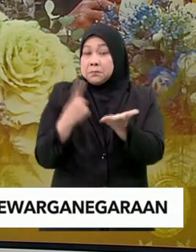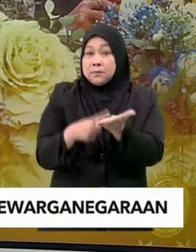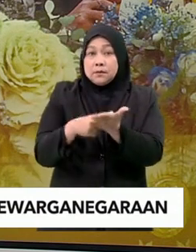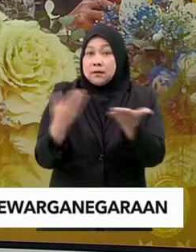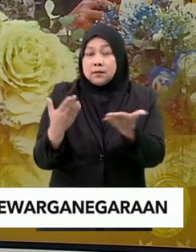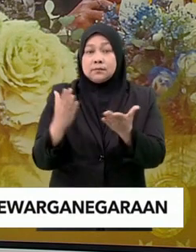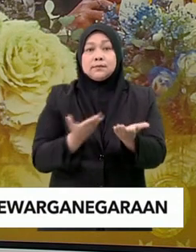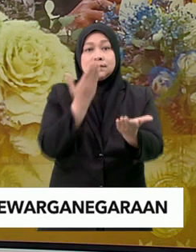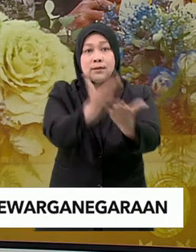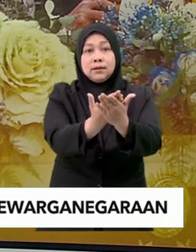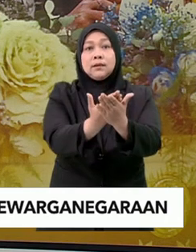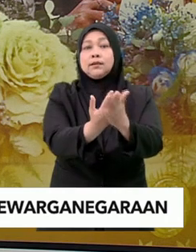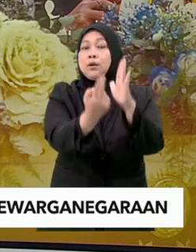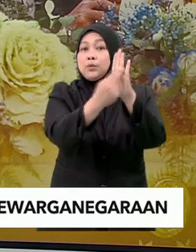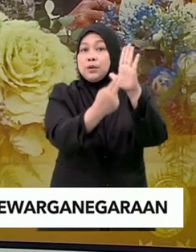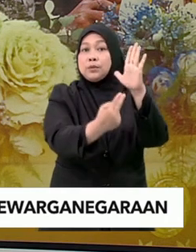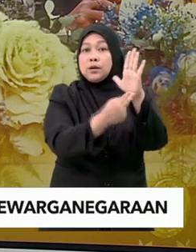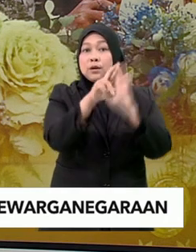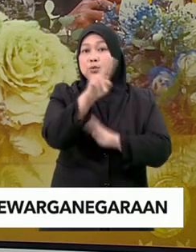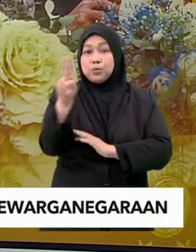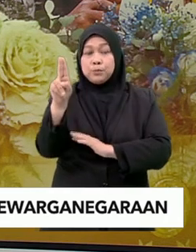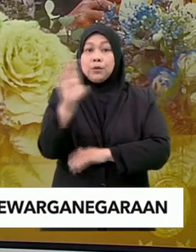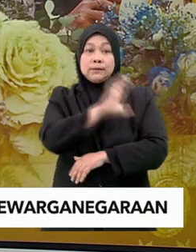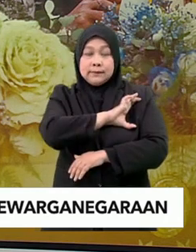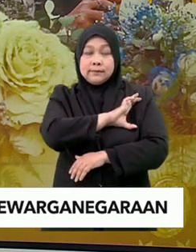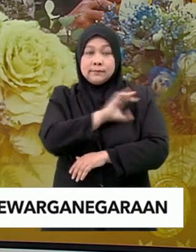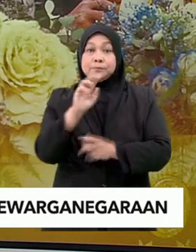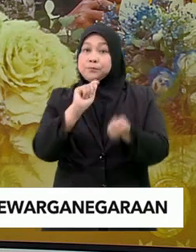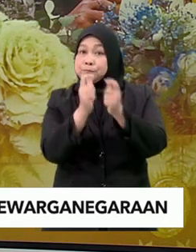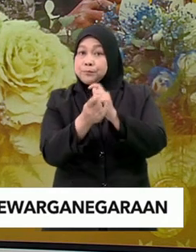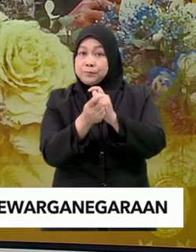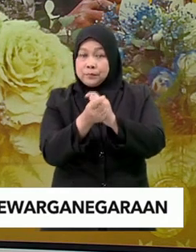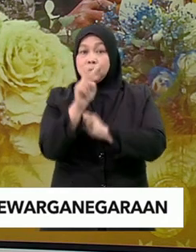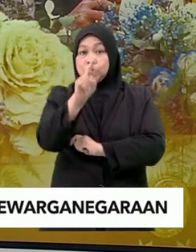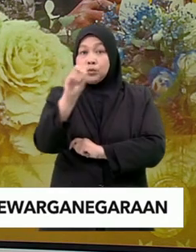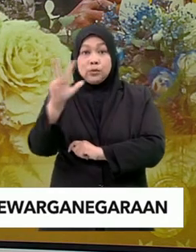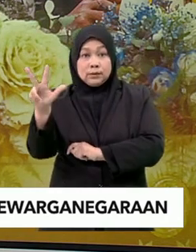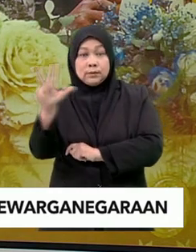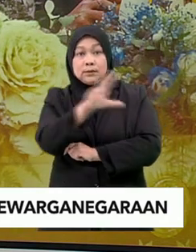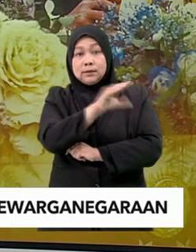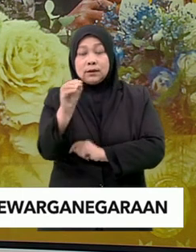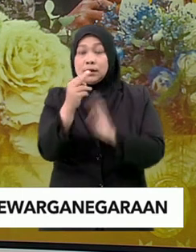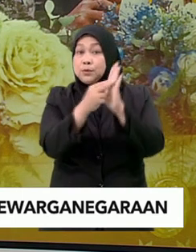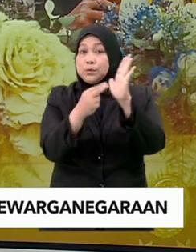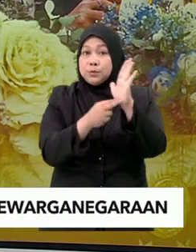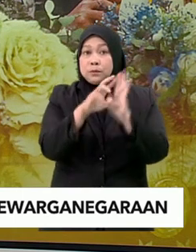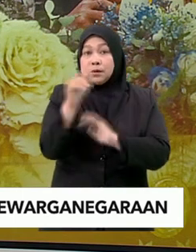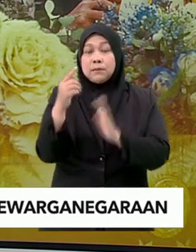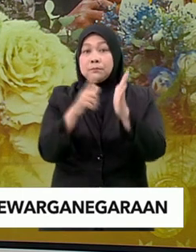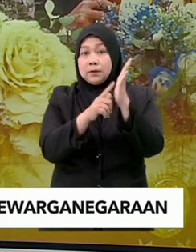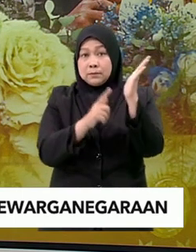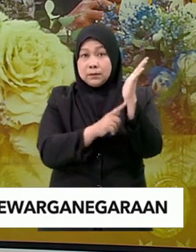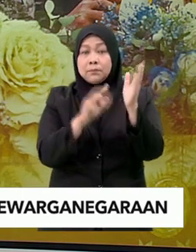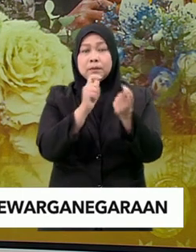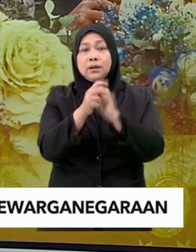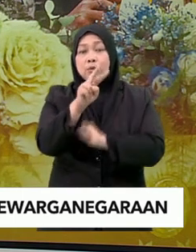membincangkan cadangan Rang undang-undang RUU polis pindaan 2023 dan RUU perlembagaan